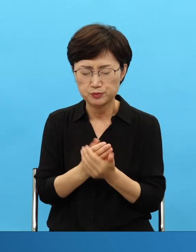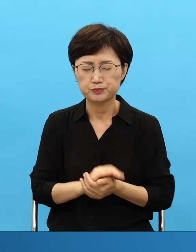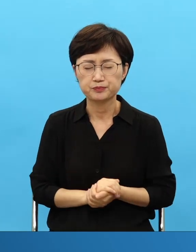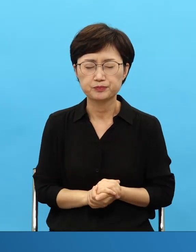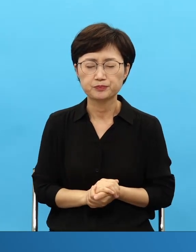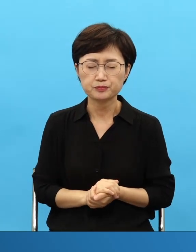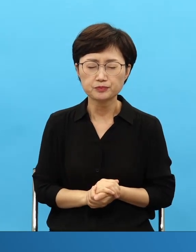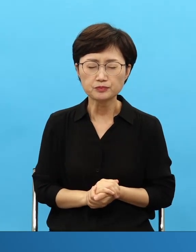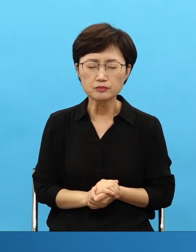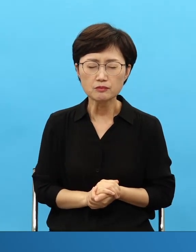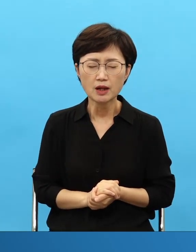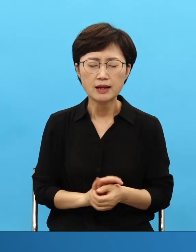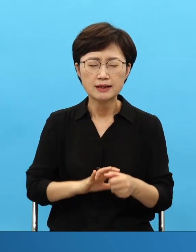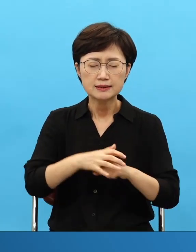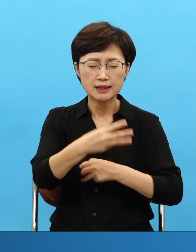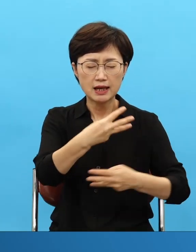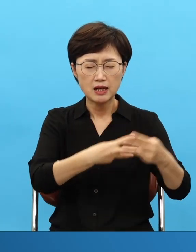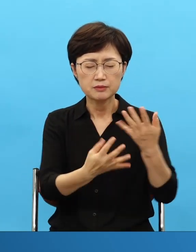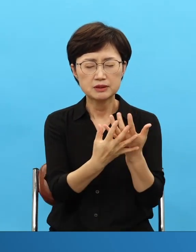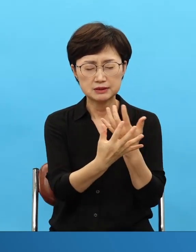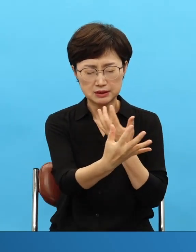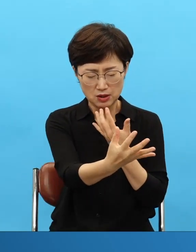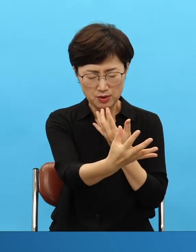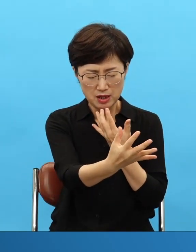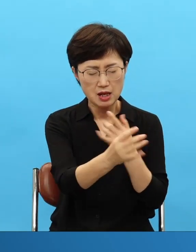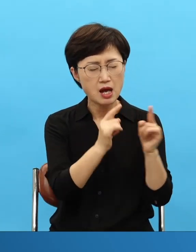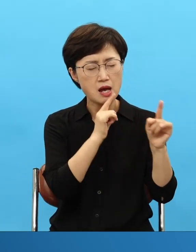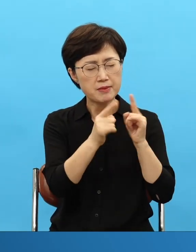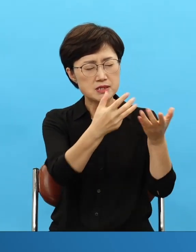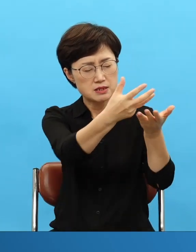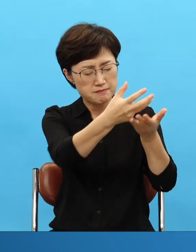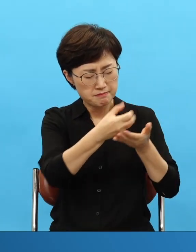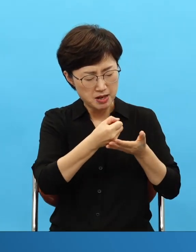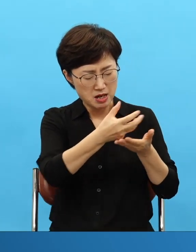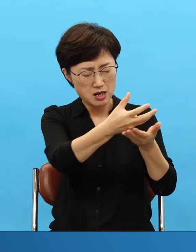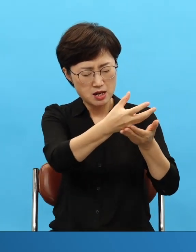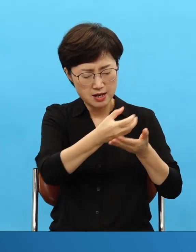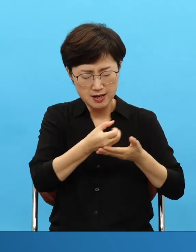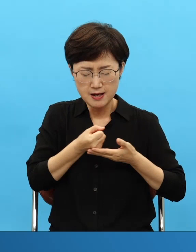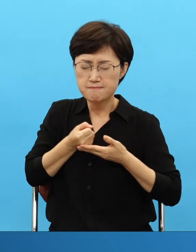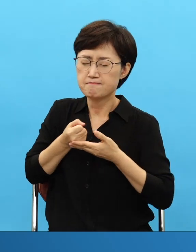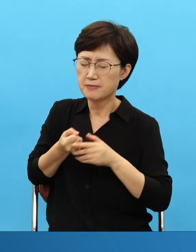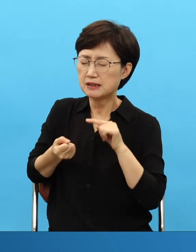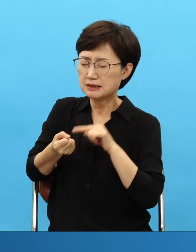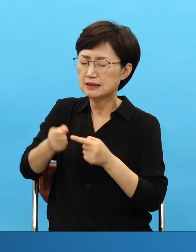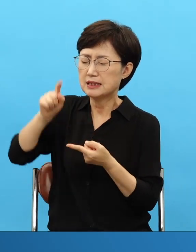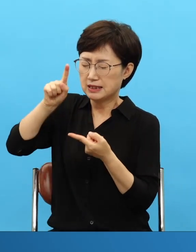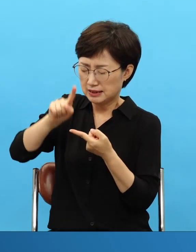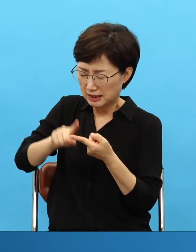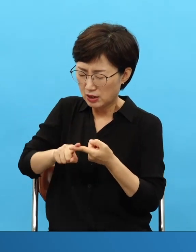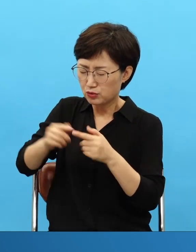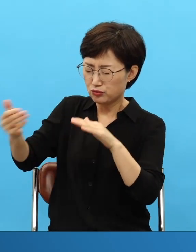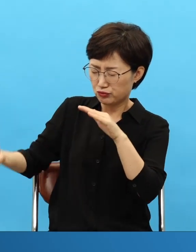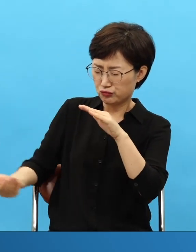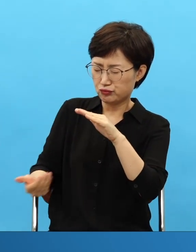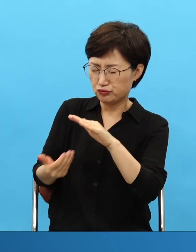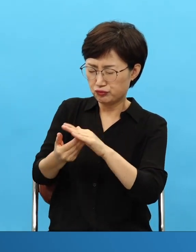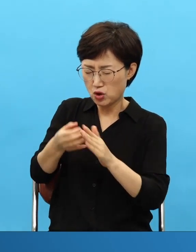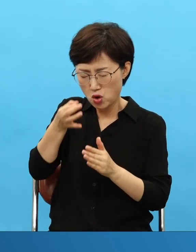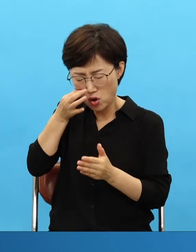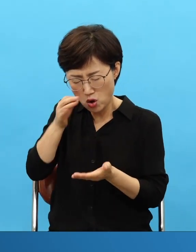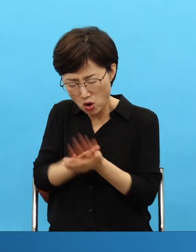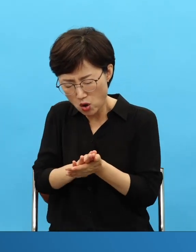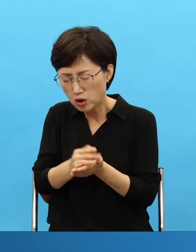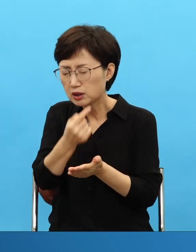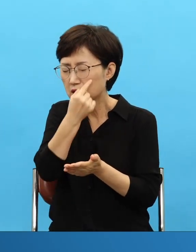hand. WRC를 통해서 주신 모든 말씀이 우리들을 현장에서 그대로 성취되어감을 보는